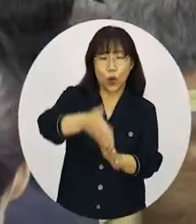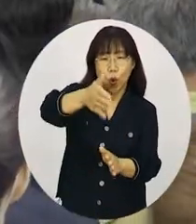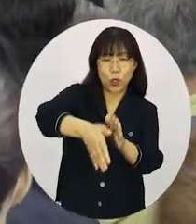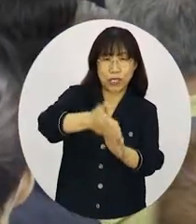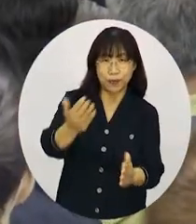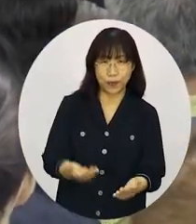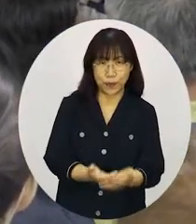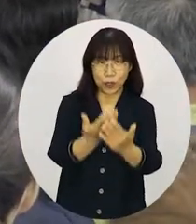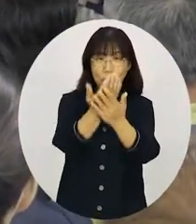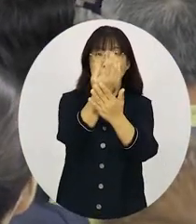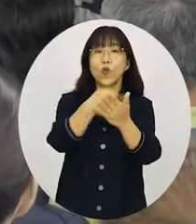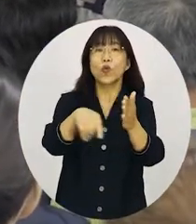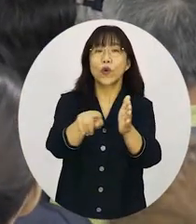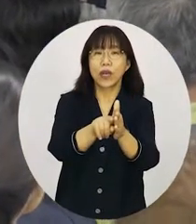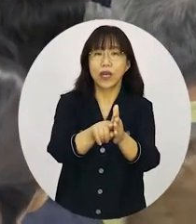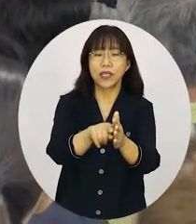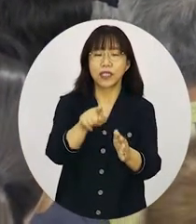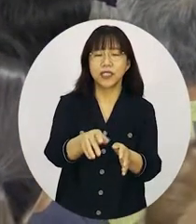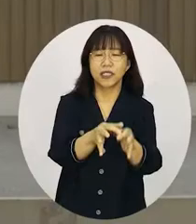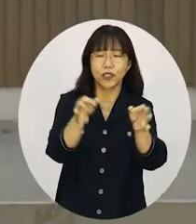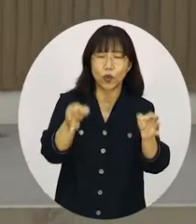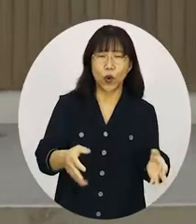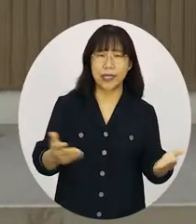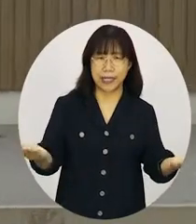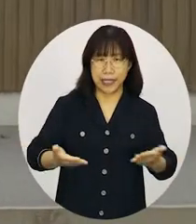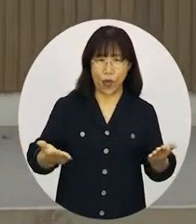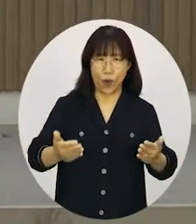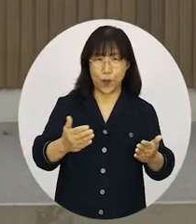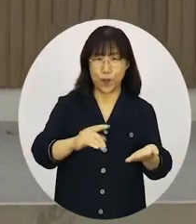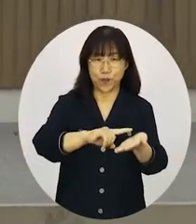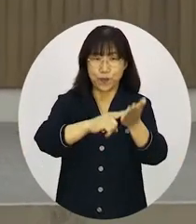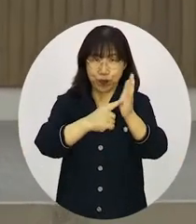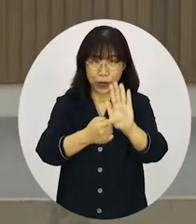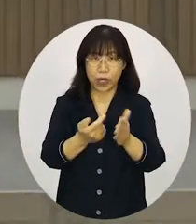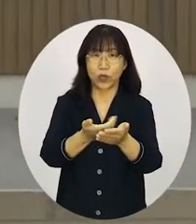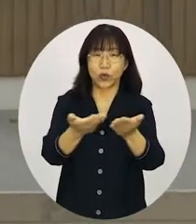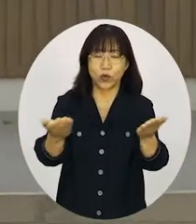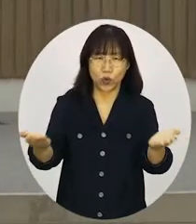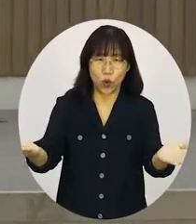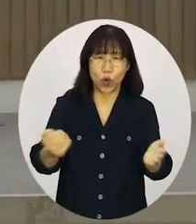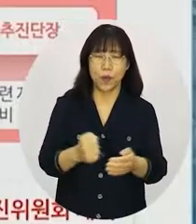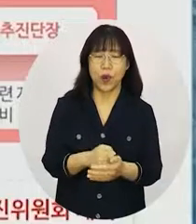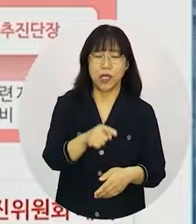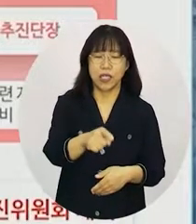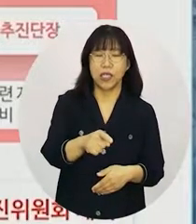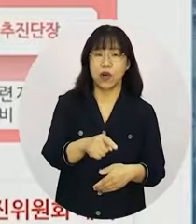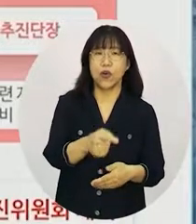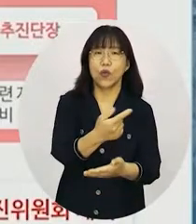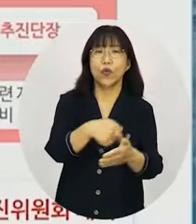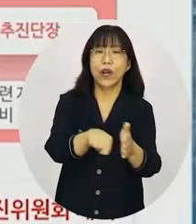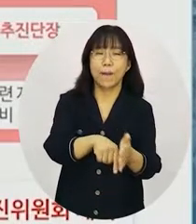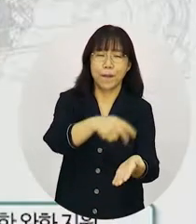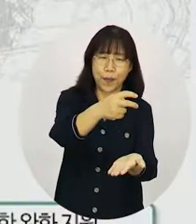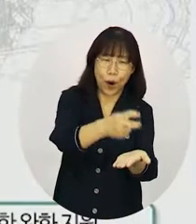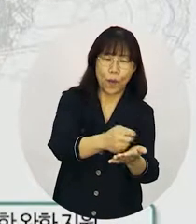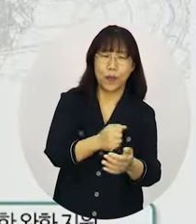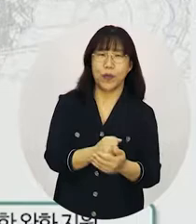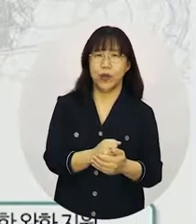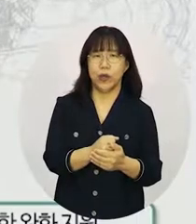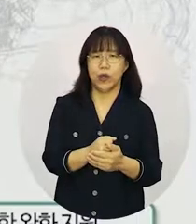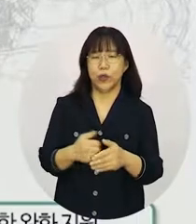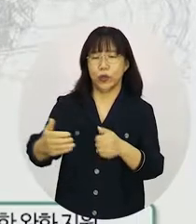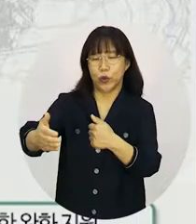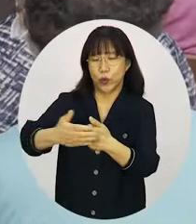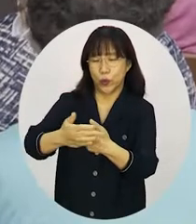원도심 활성화를 위해 그간 구에서 추진한 사업들의 경과를 알리고 원도심 활성화 지원에 관한 조례 제정, 구민